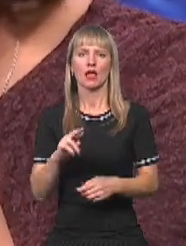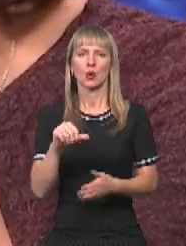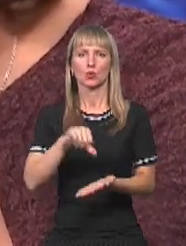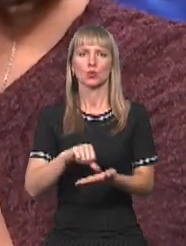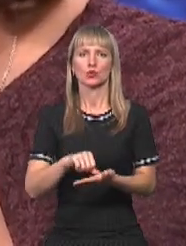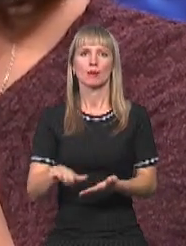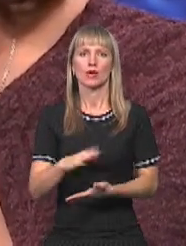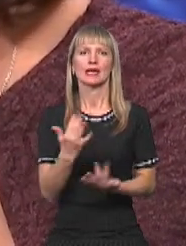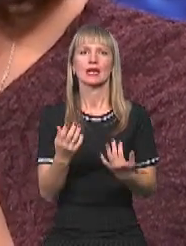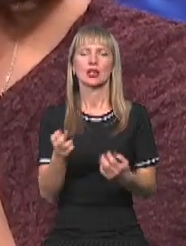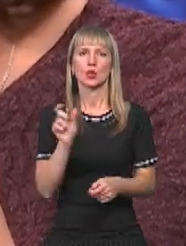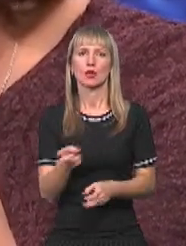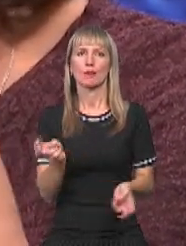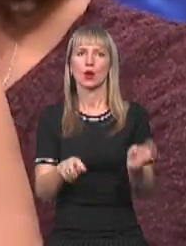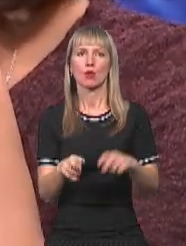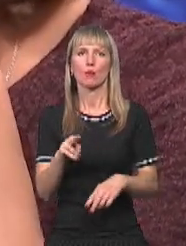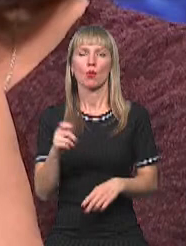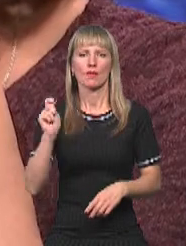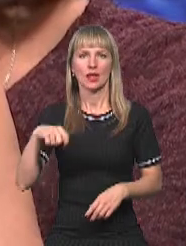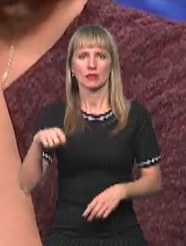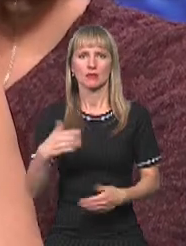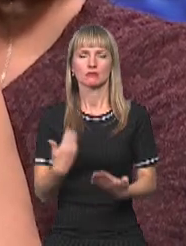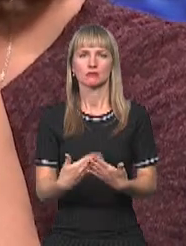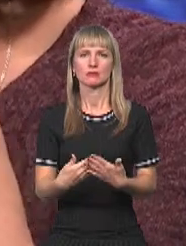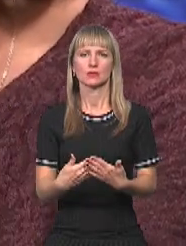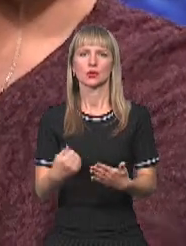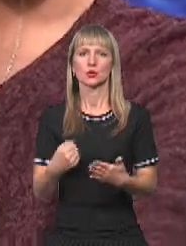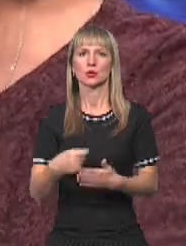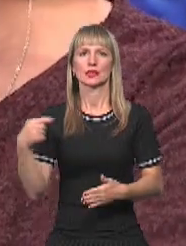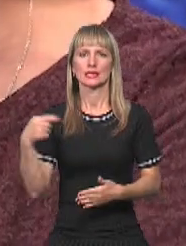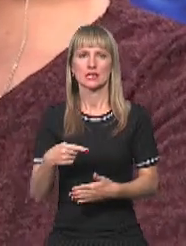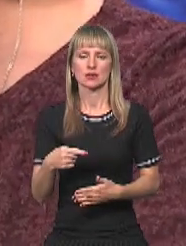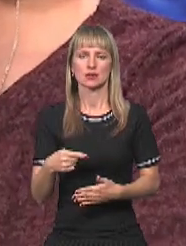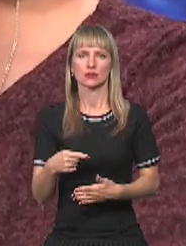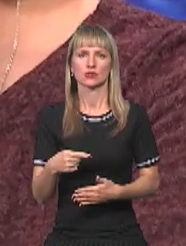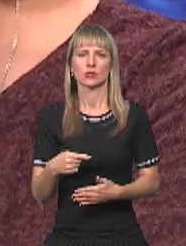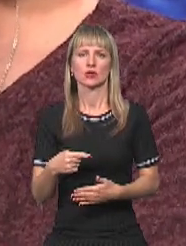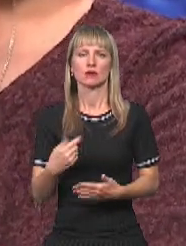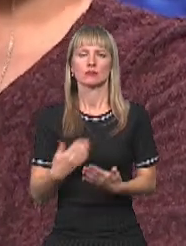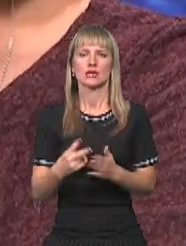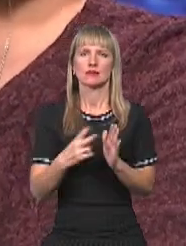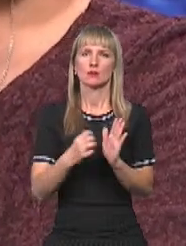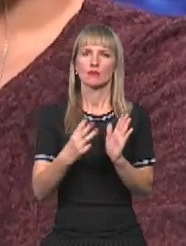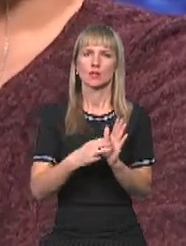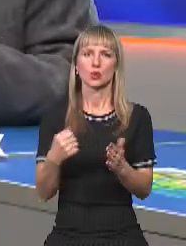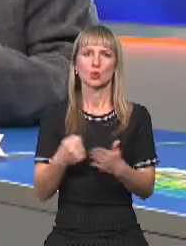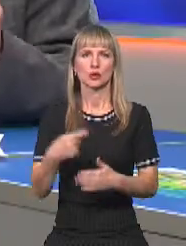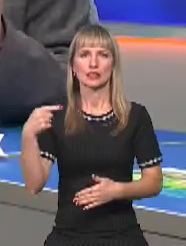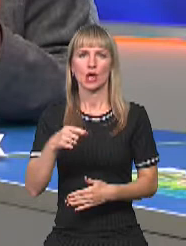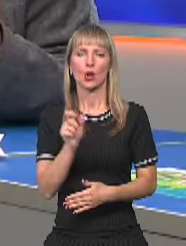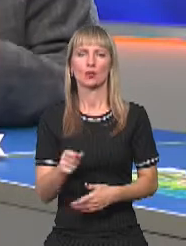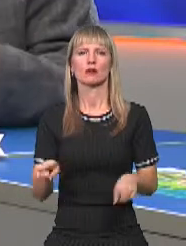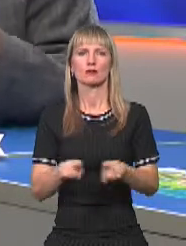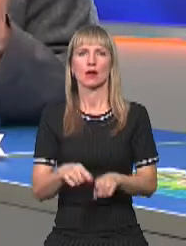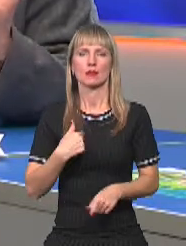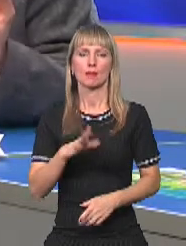пам'ятаю, яка кількість людей приходила по неділях. Це близько до тисячі. 13-14 років, десь 700-800 до тисячі людей. Так само мені